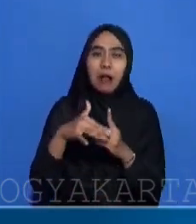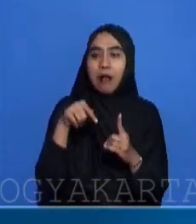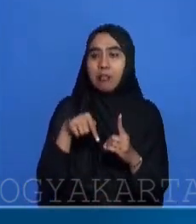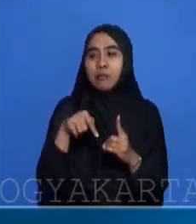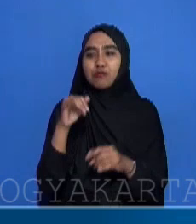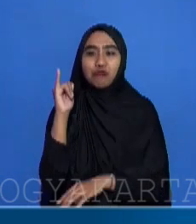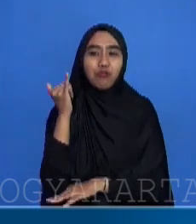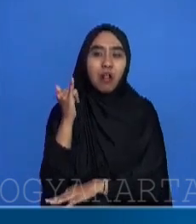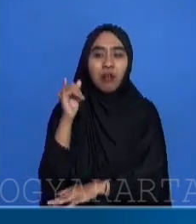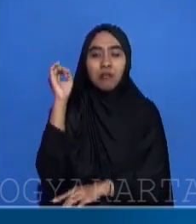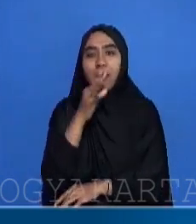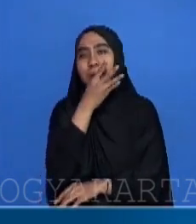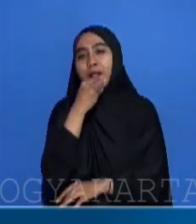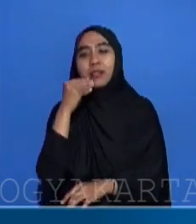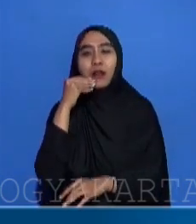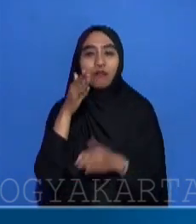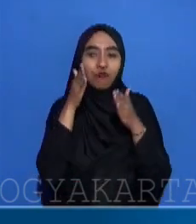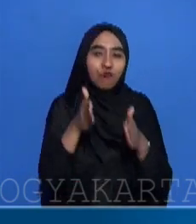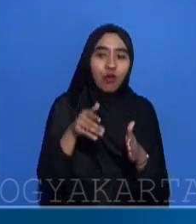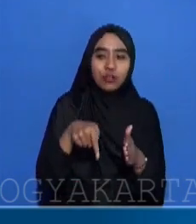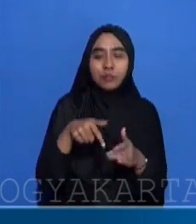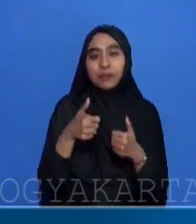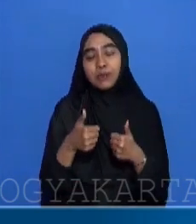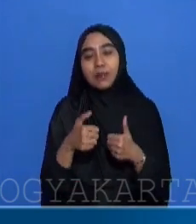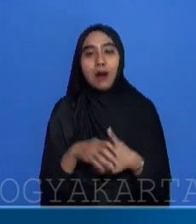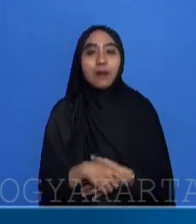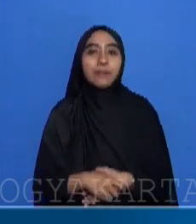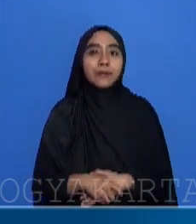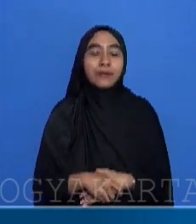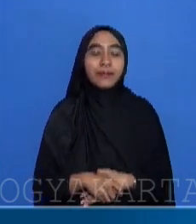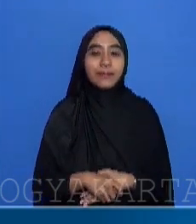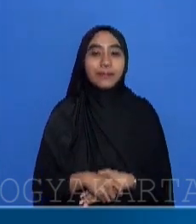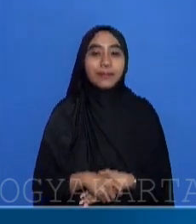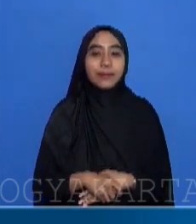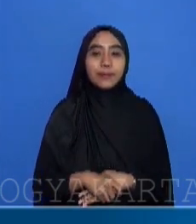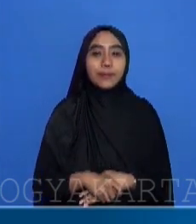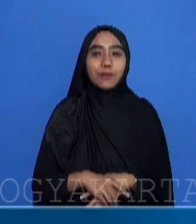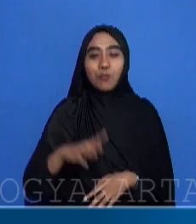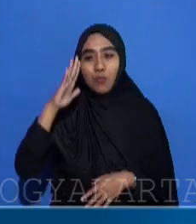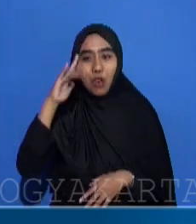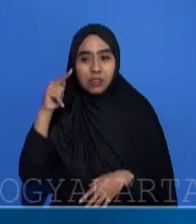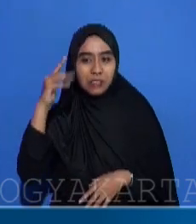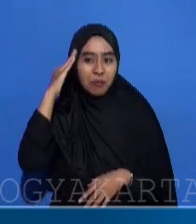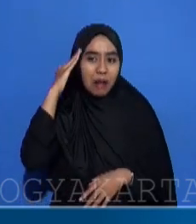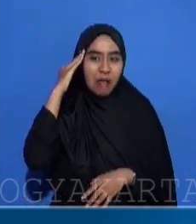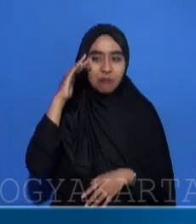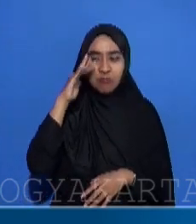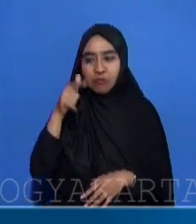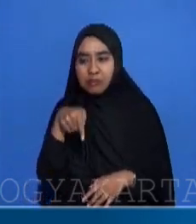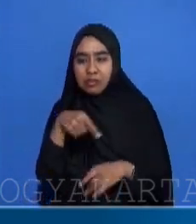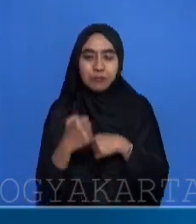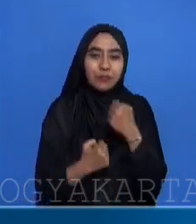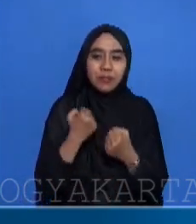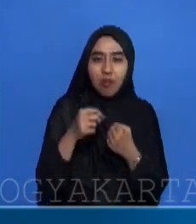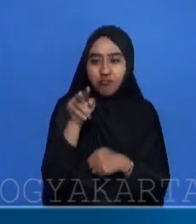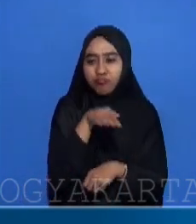nyaman terlebih di saat Ramadan. Kapolda DIY Irjen Polisi Suwondo Nenggolan telah memerintahkan jajarannya melaksanakan patroli